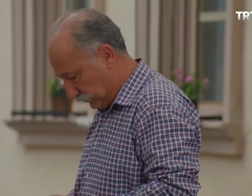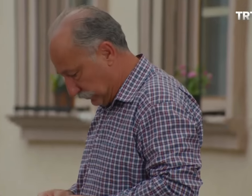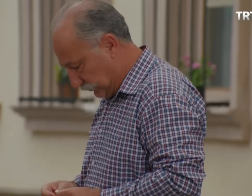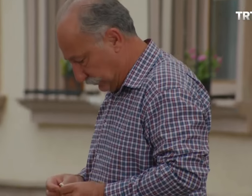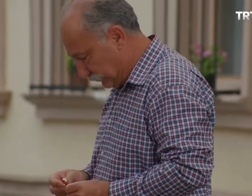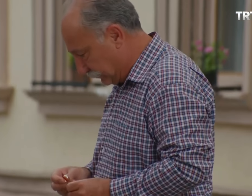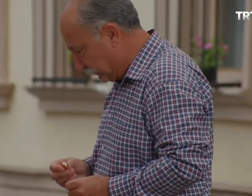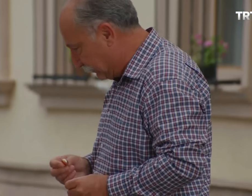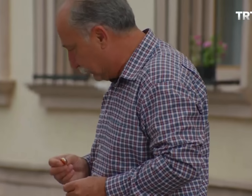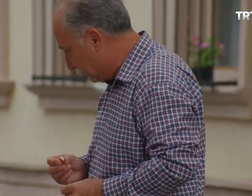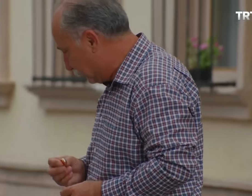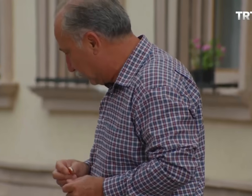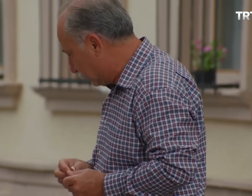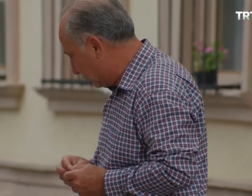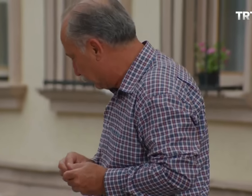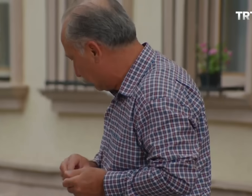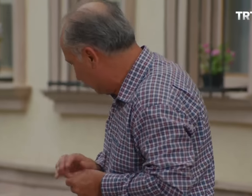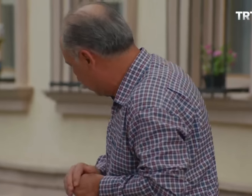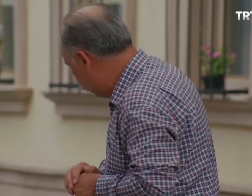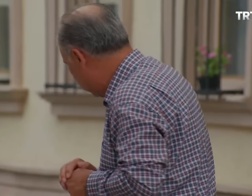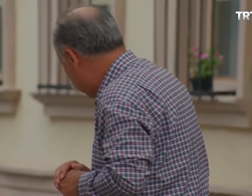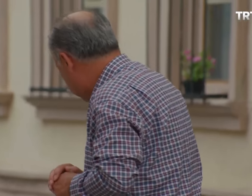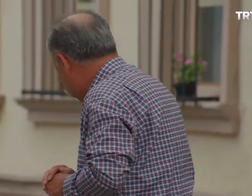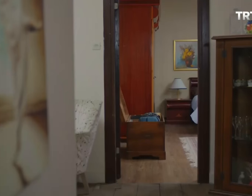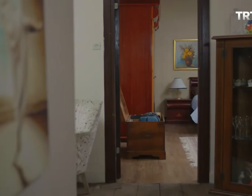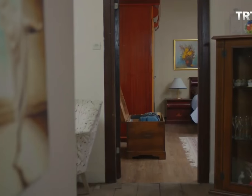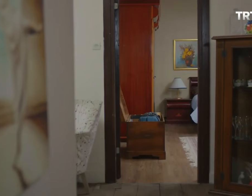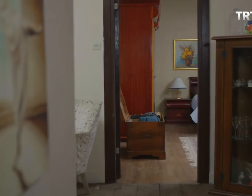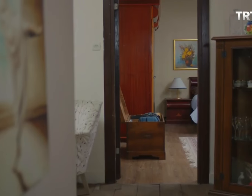Yüzüğe bakıp başını eğerek geri döndü.